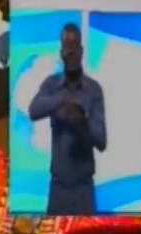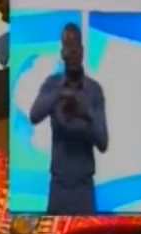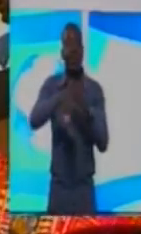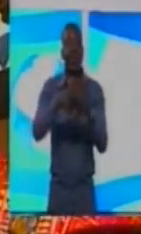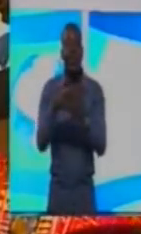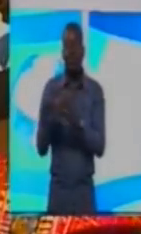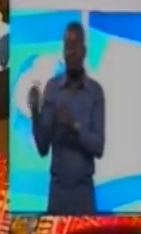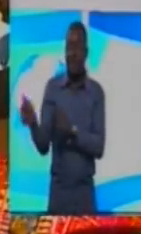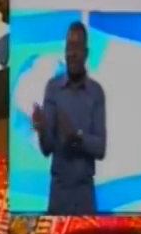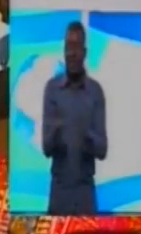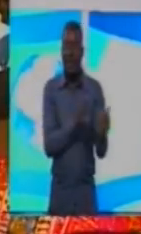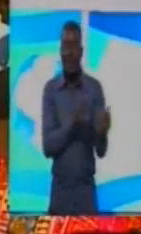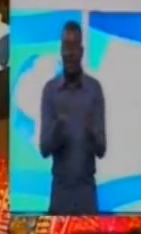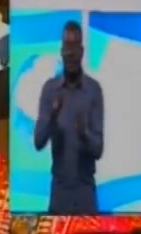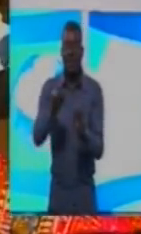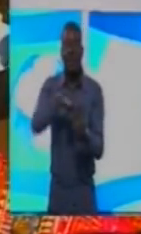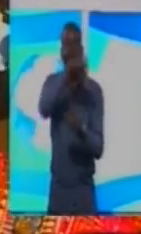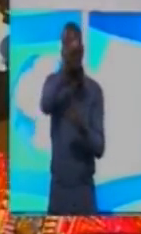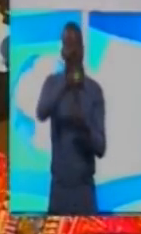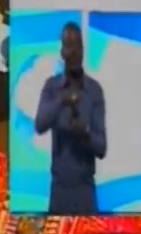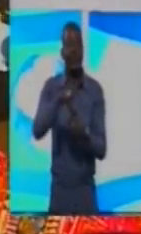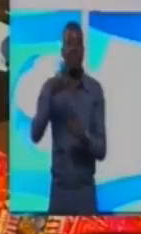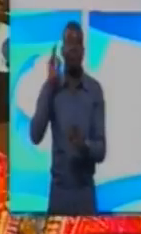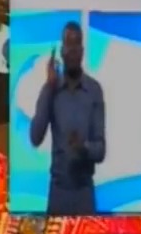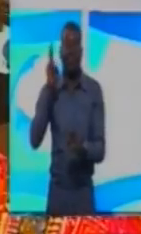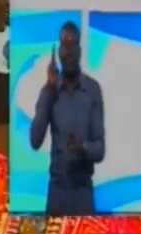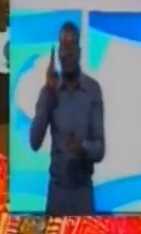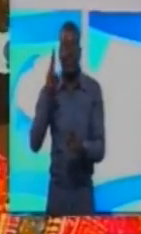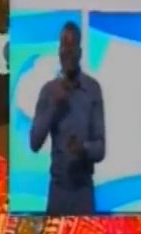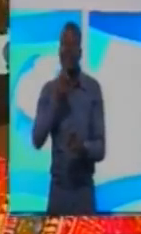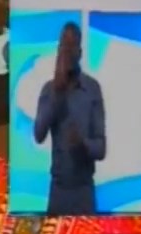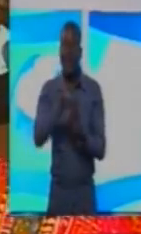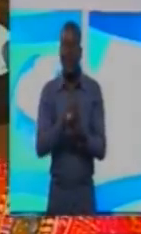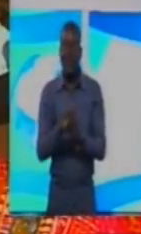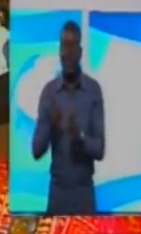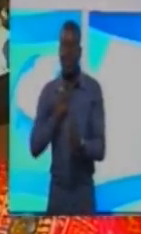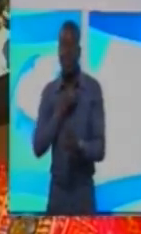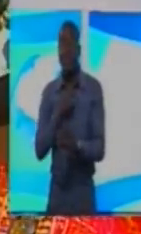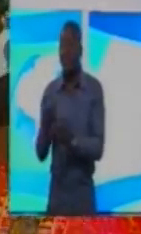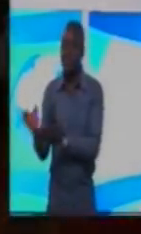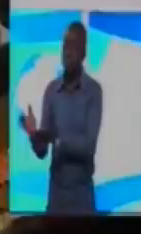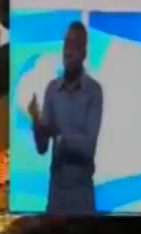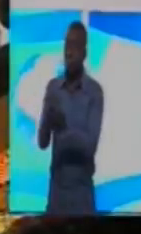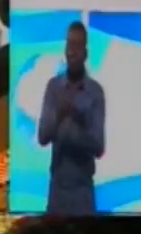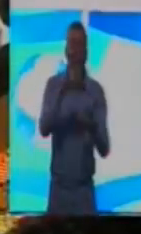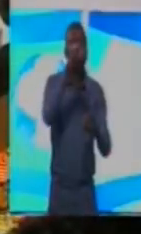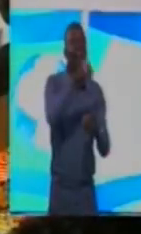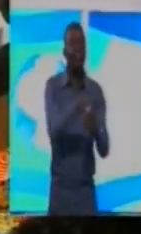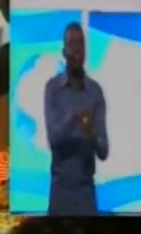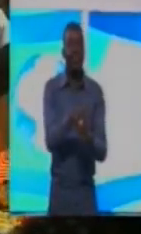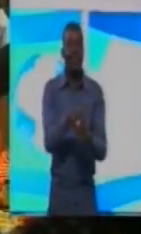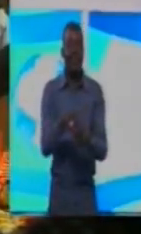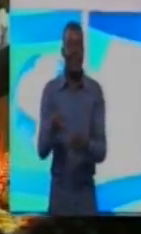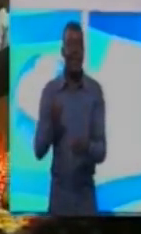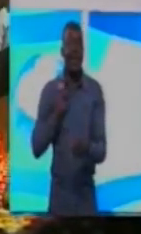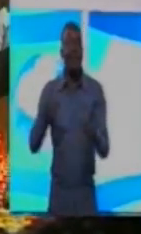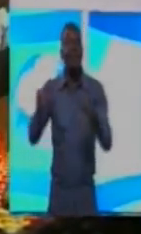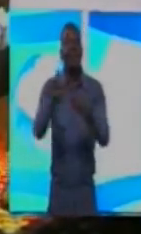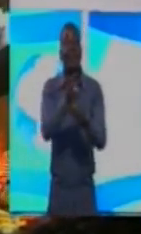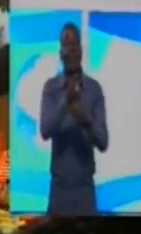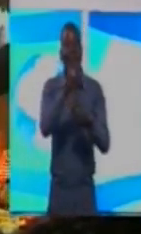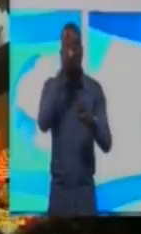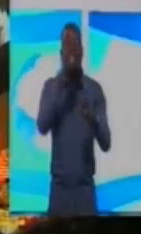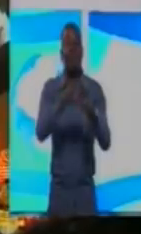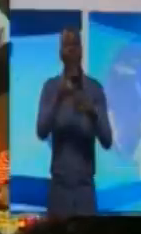l'air, la situation géographique. Vraiment, nous allons collecter les déchets dedans. Nous tenons, au nom de toute la